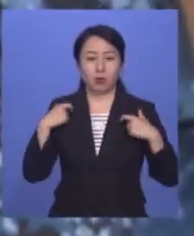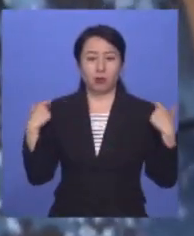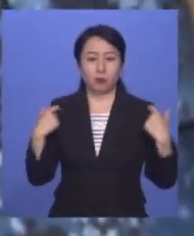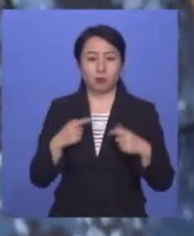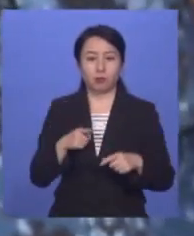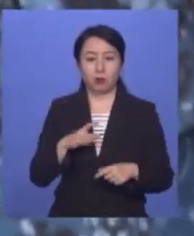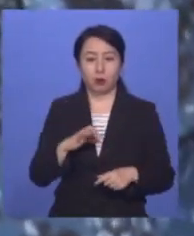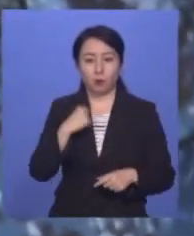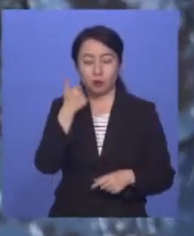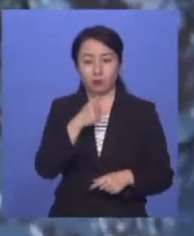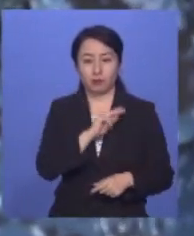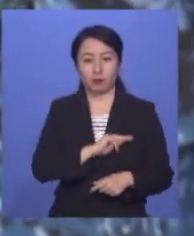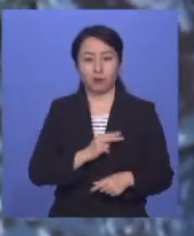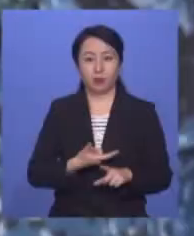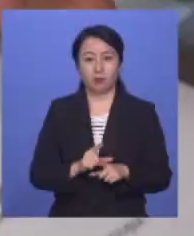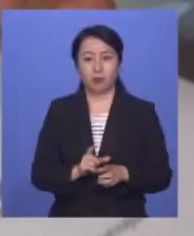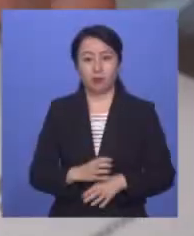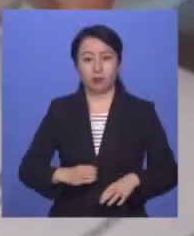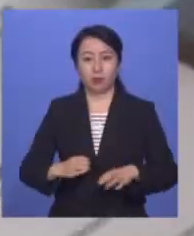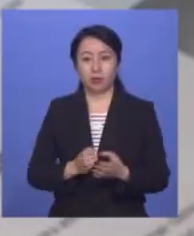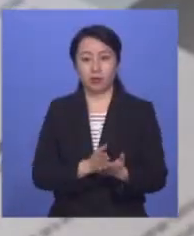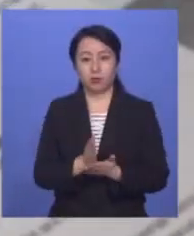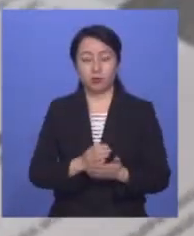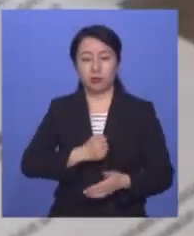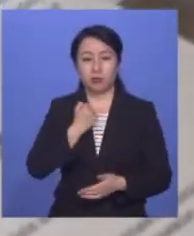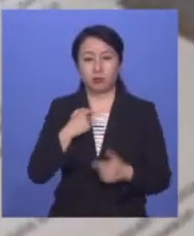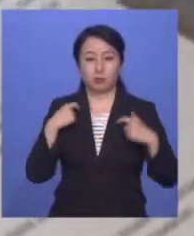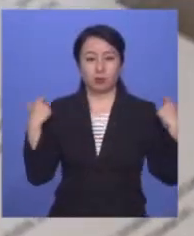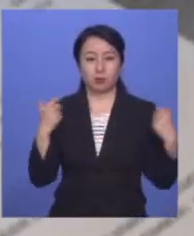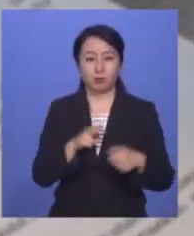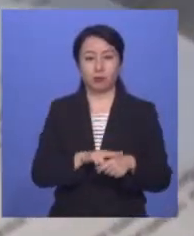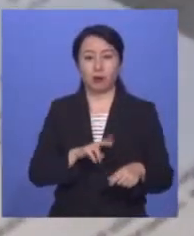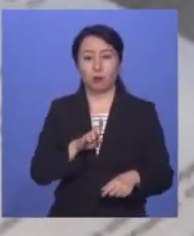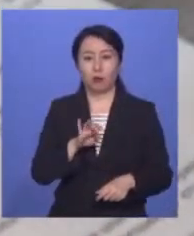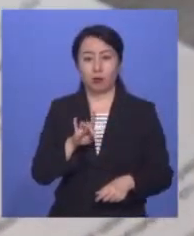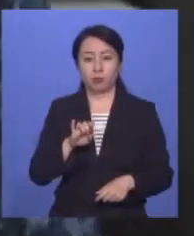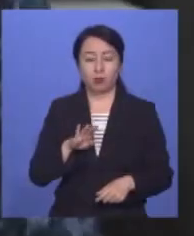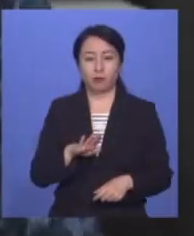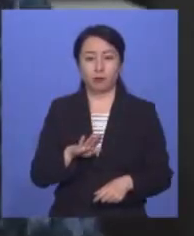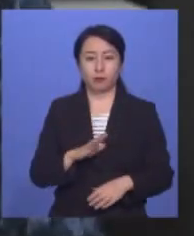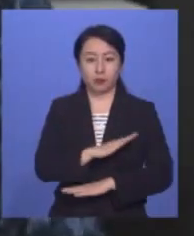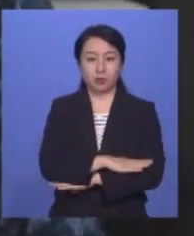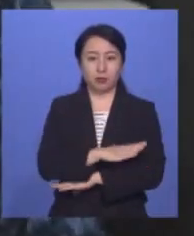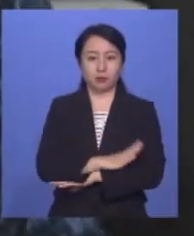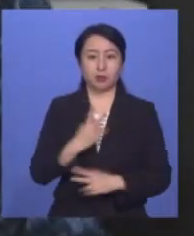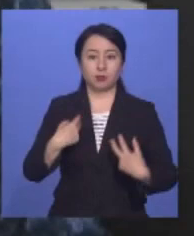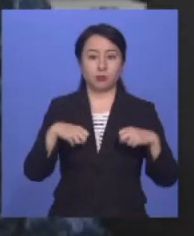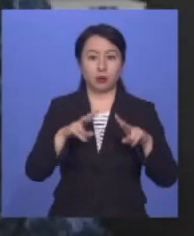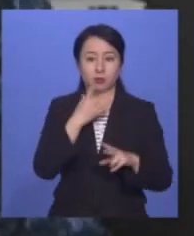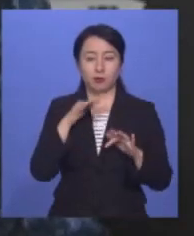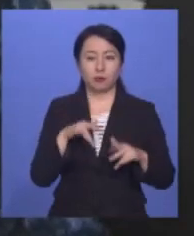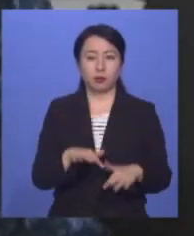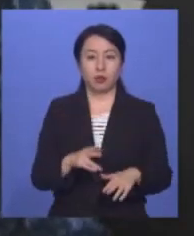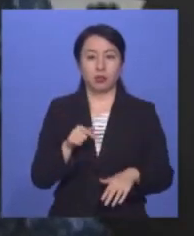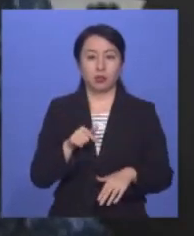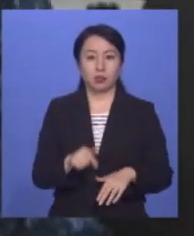уже полтора года в рядах сотрудников данного подразделения служит старший лейтенант полиции Марлен Баранбаев. Грамотный и дисциплинированный специалист своего дела.